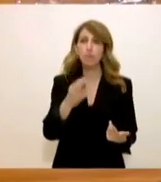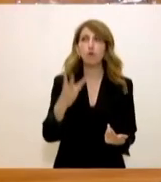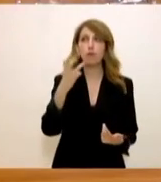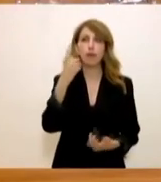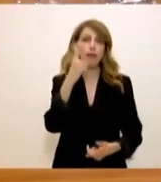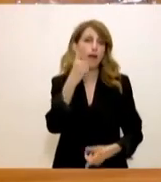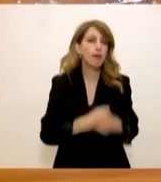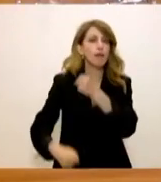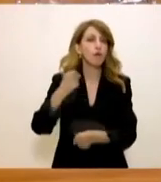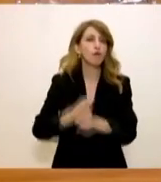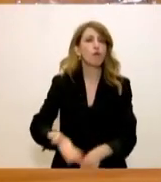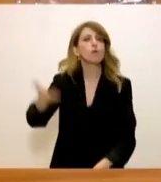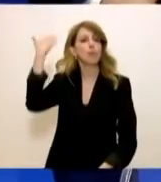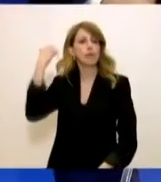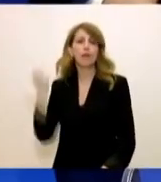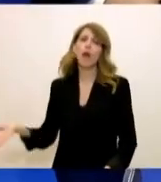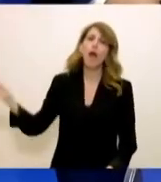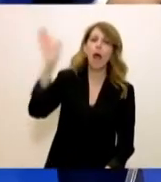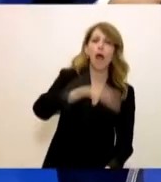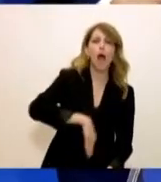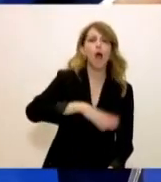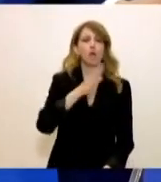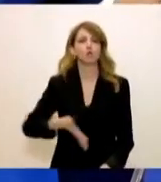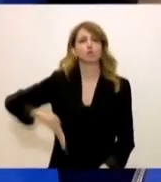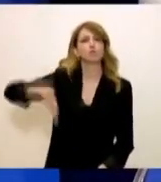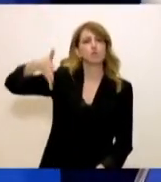χρόνια ένας άλλος μητσοτάκης ο κωνσταντίνος